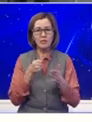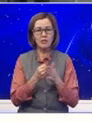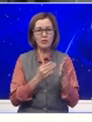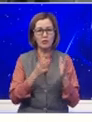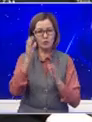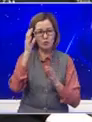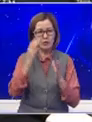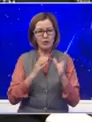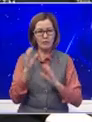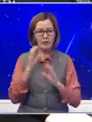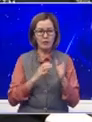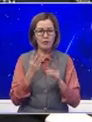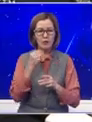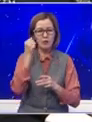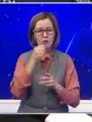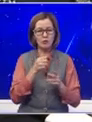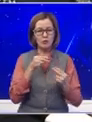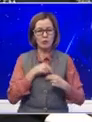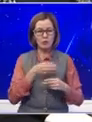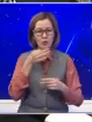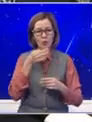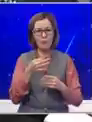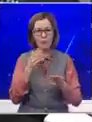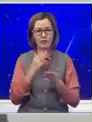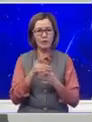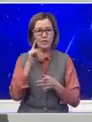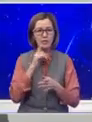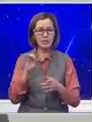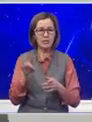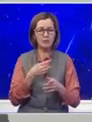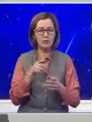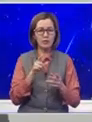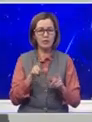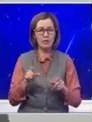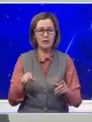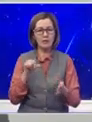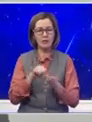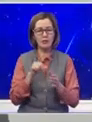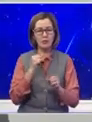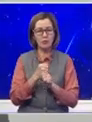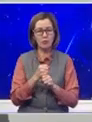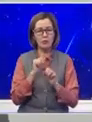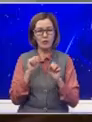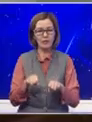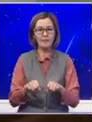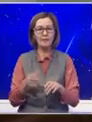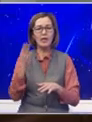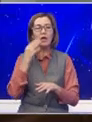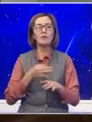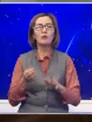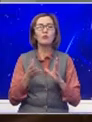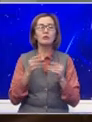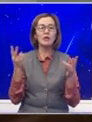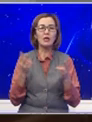білімді, 3 жылдан кем емес еңбек өтілі бар Қазақстан Республикасының азаматтары бұл конкурста бақ сынайлады. Алматы облысына